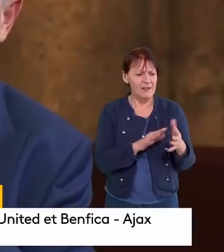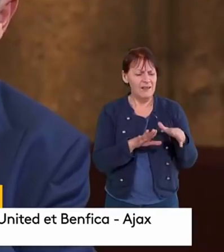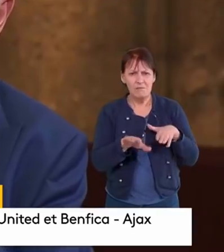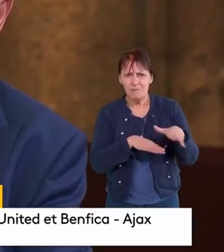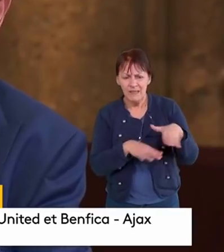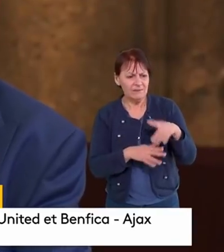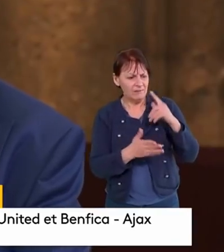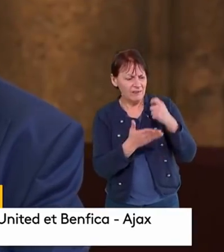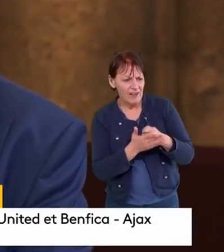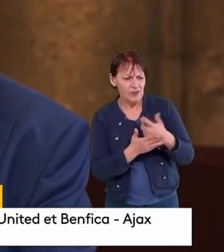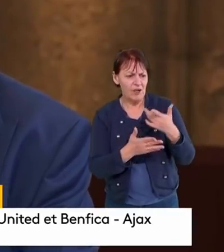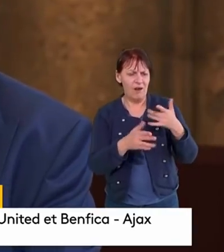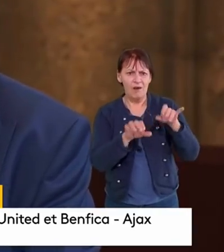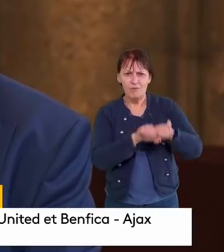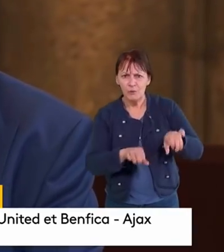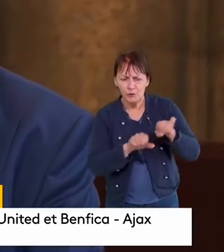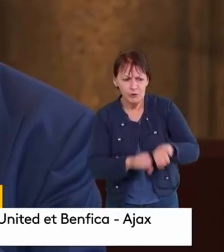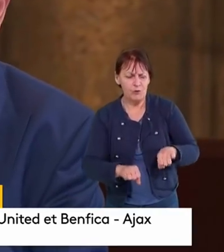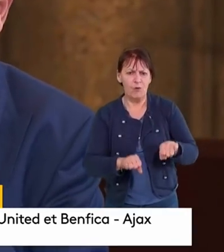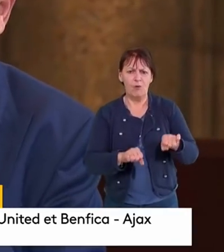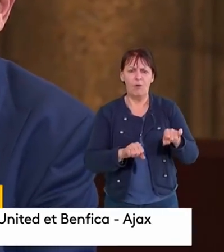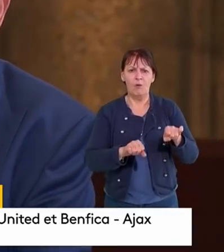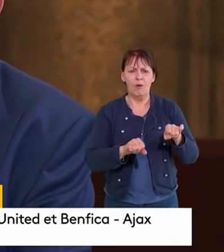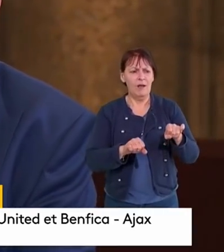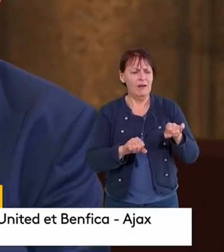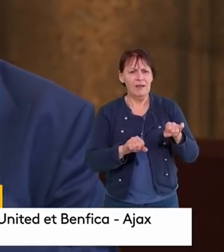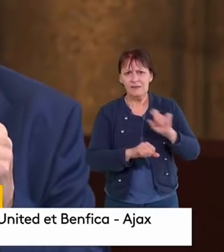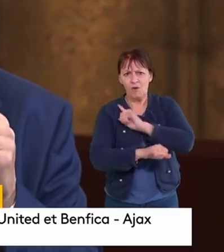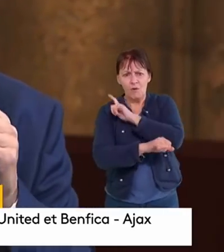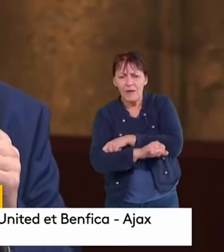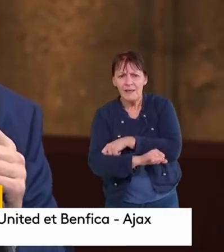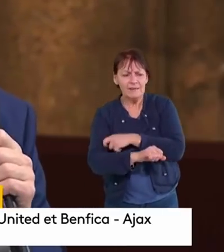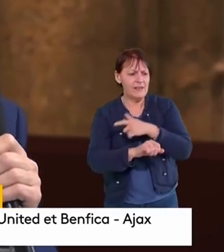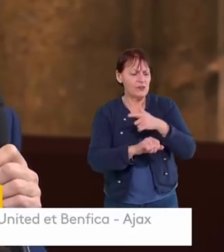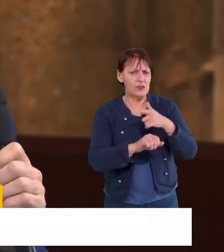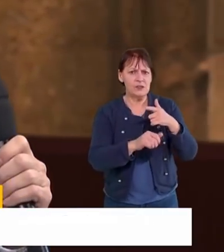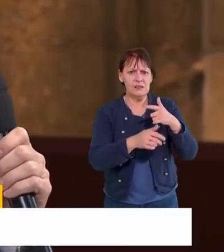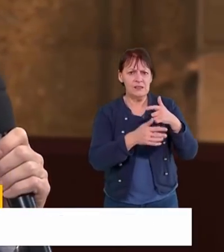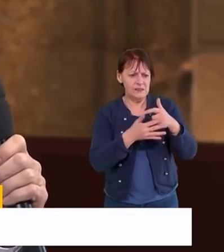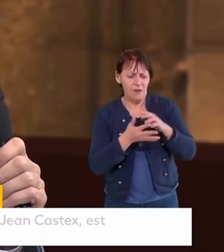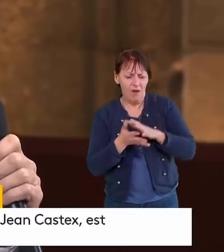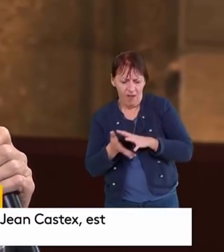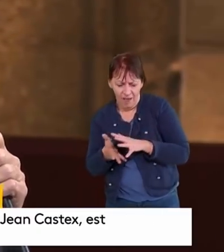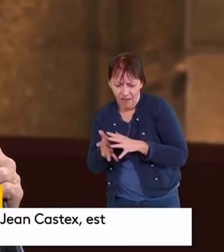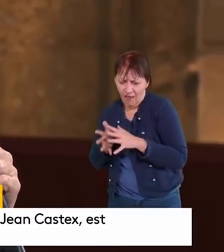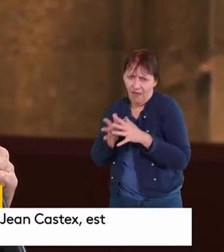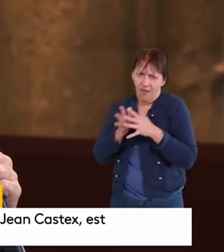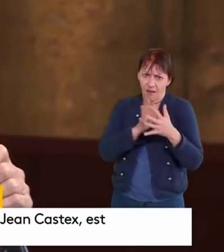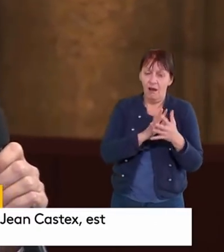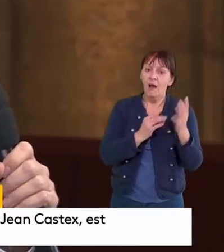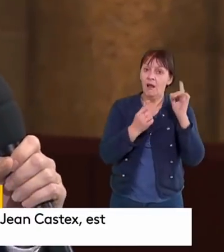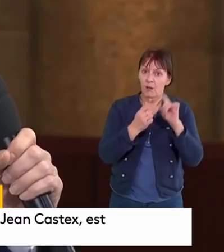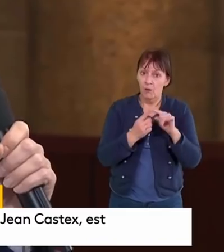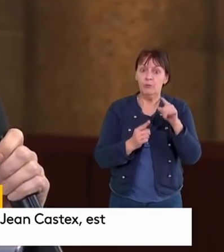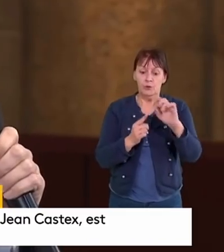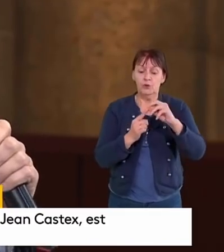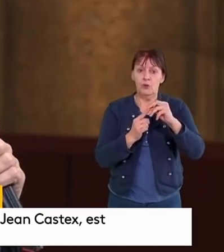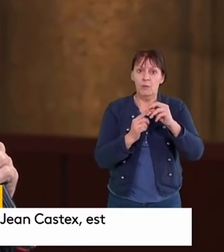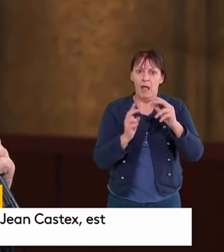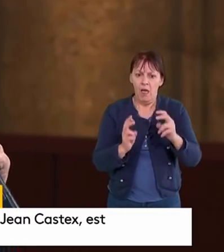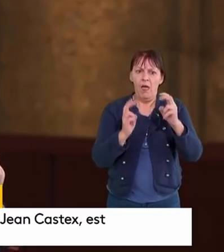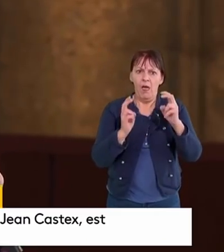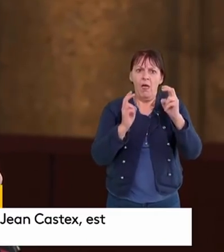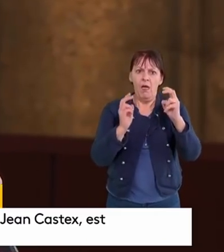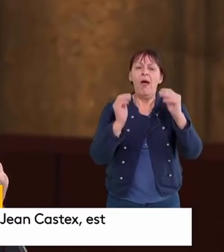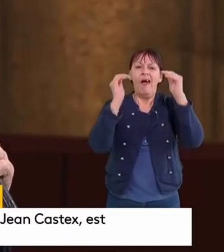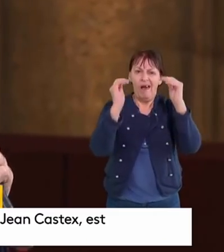production, nos modes de fabrication d'énergie pour pouvoir inverser cette hausse inéluctable des températures et ne pas dépasser